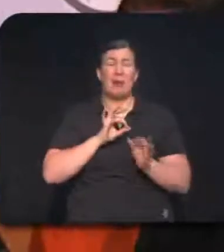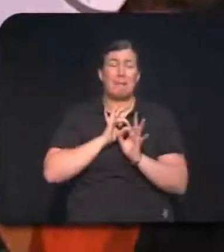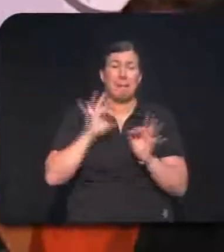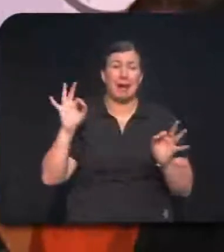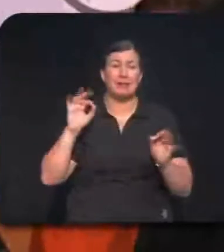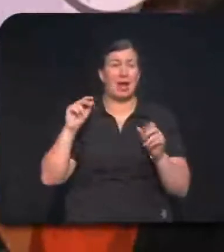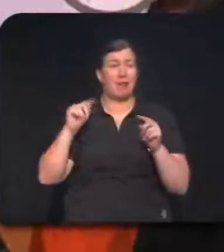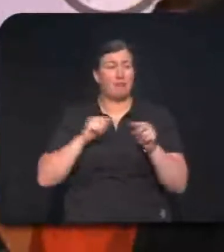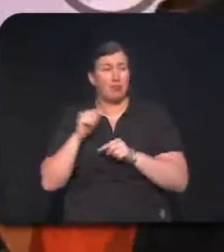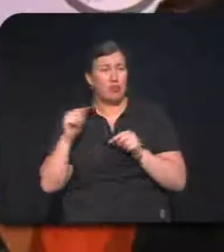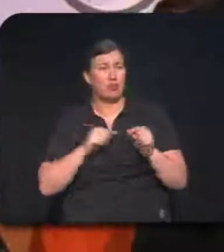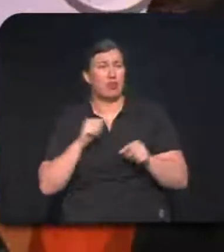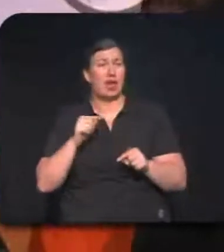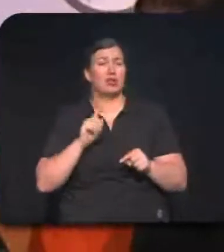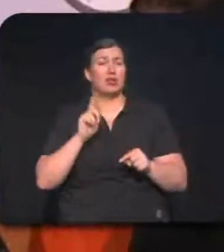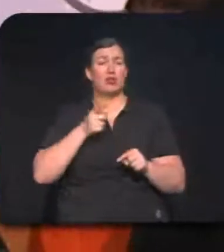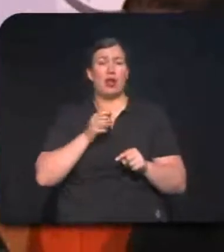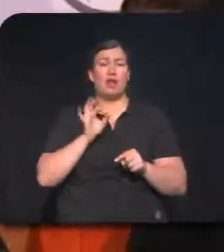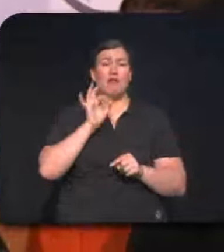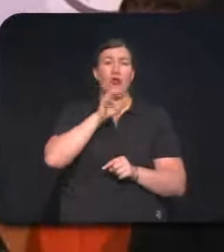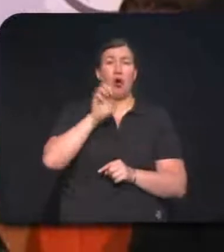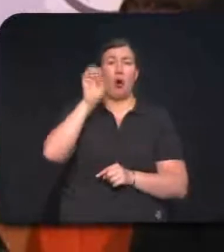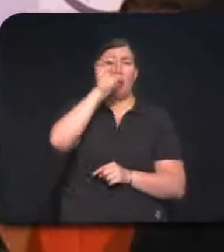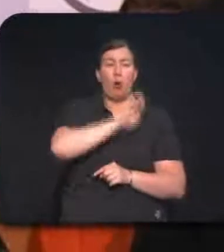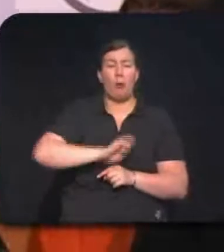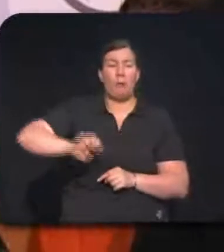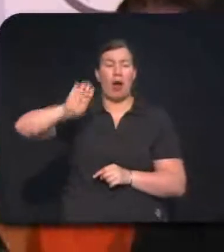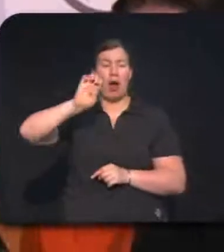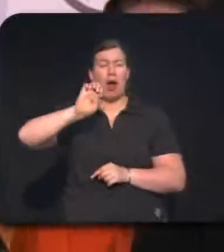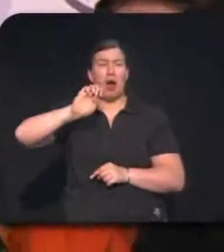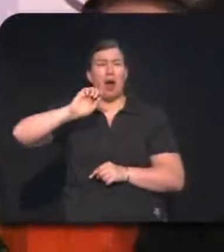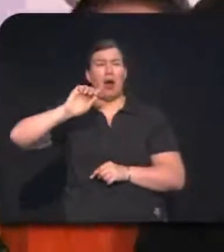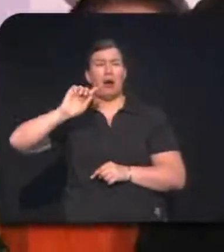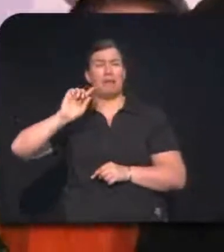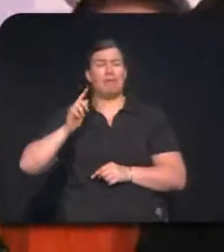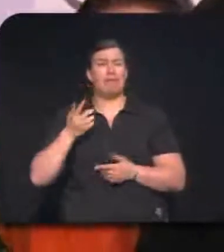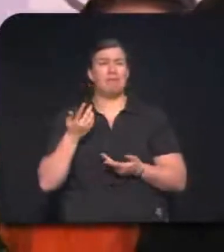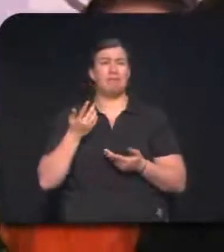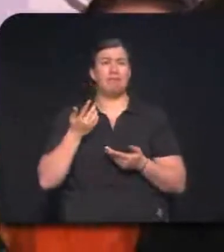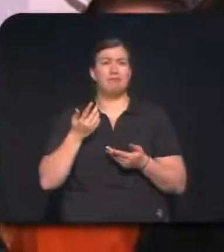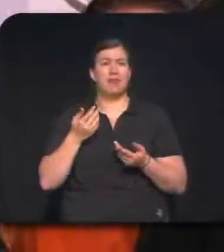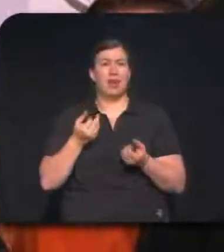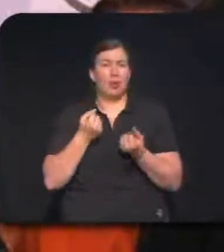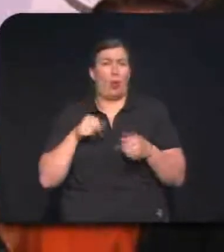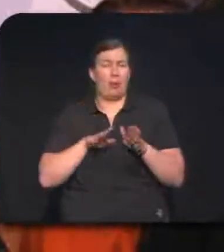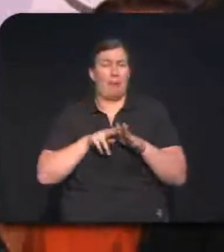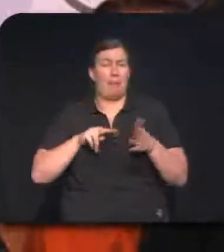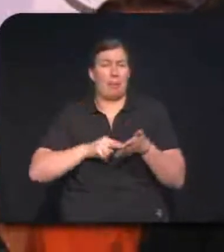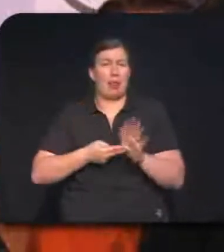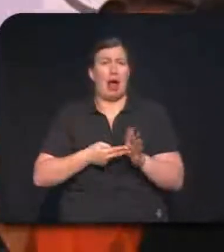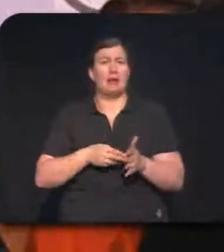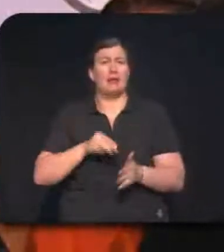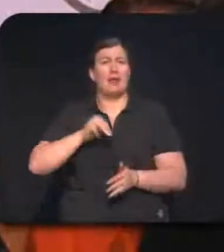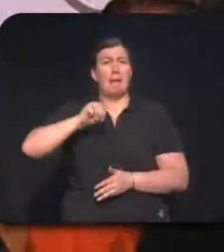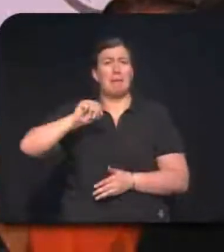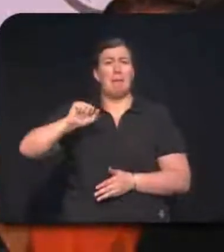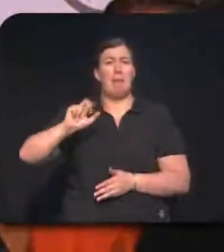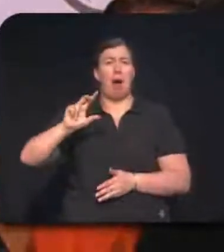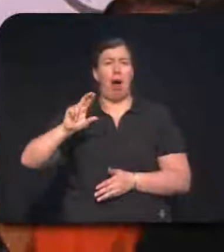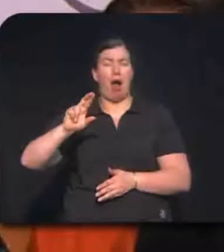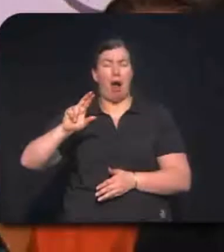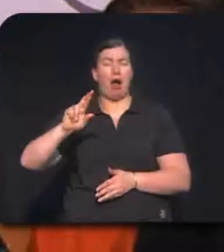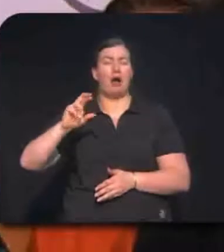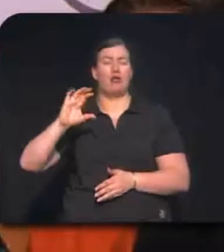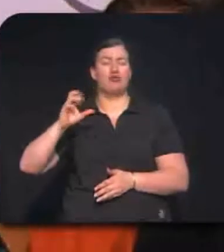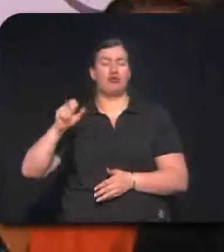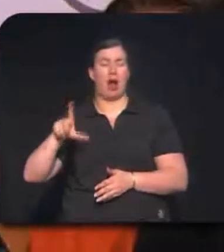das wie ein Marshallplan für Europa wollen in richtigen aufbau-universitätsprogramm weiterhin